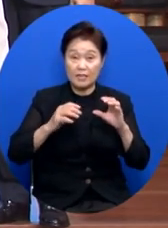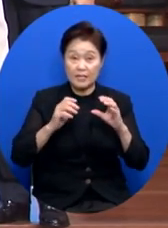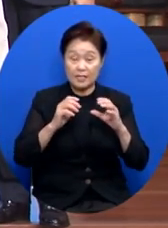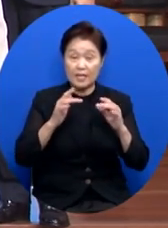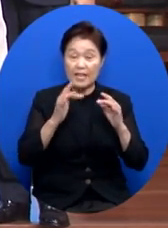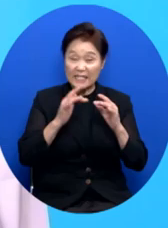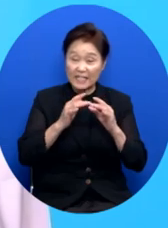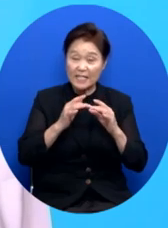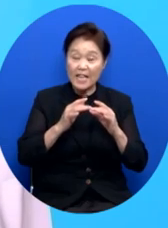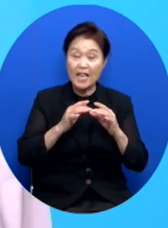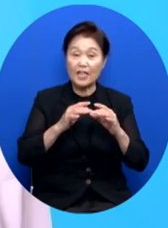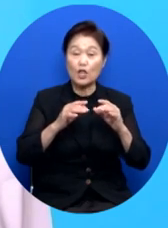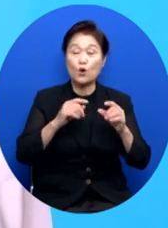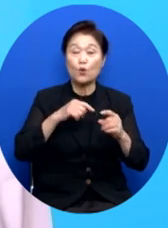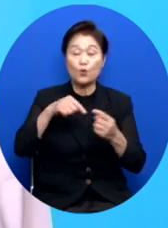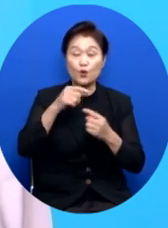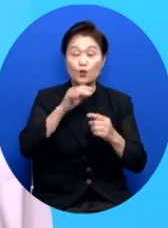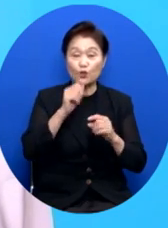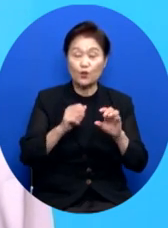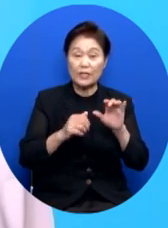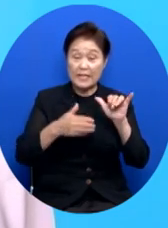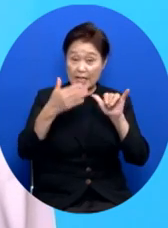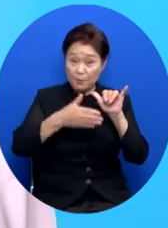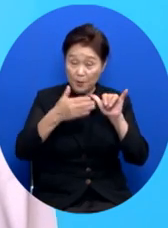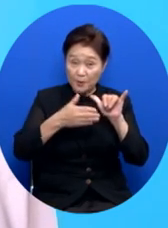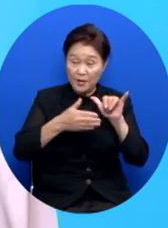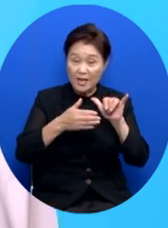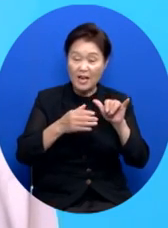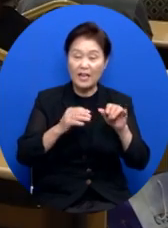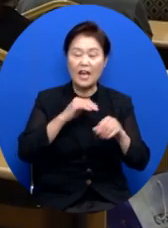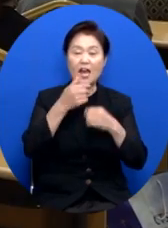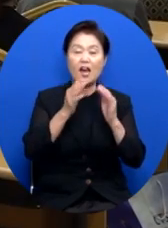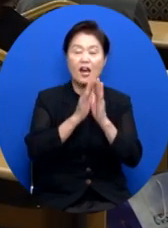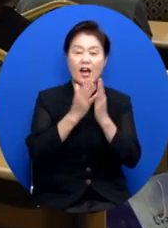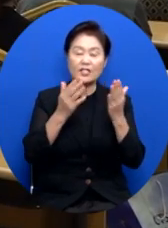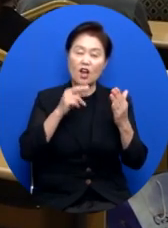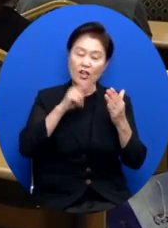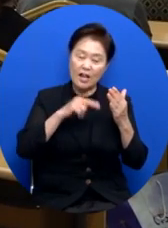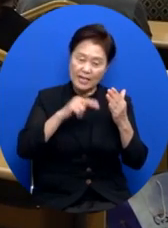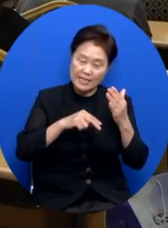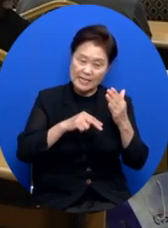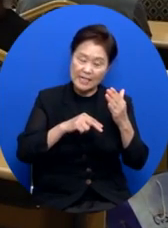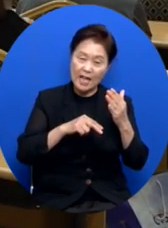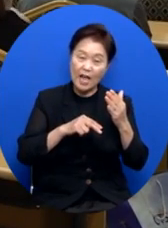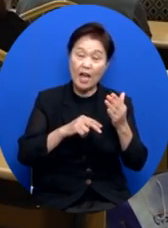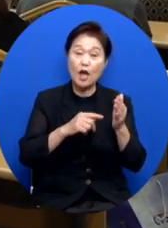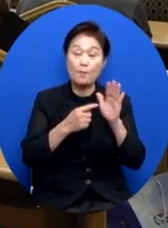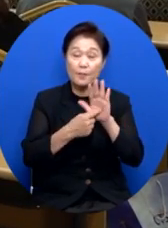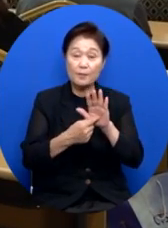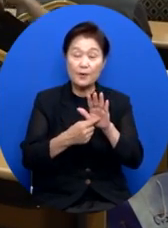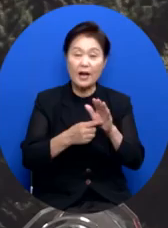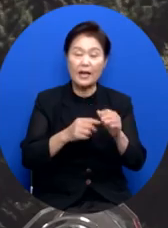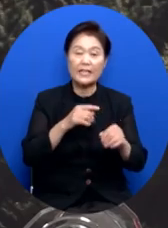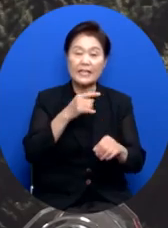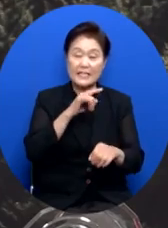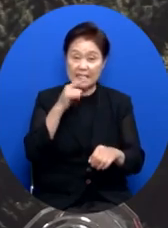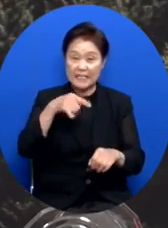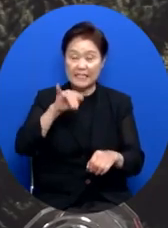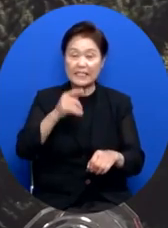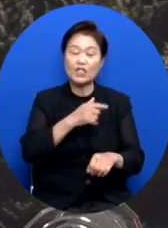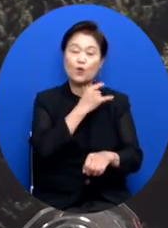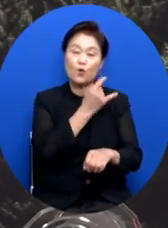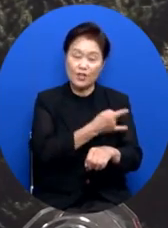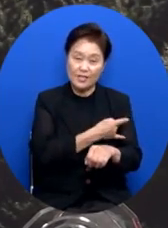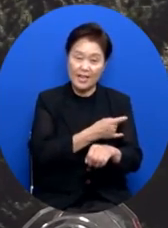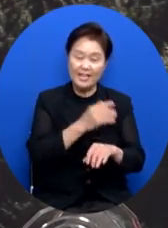위드 바이블의 재능 기부로 성경 낭독 콘텐츠 제작에 참여한 신은경 권사에게 감사패를 전달했습니다.